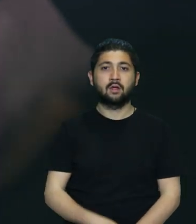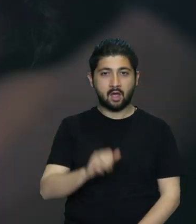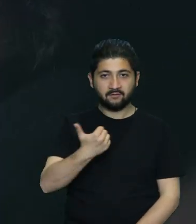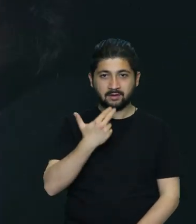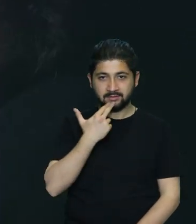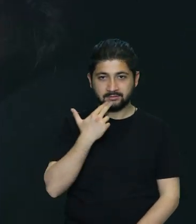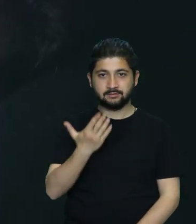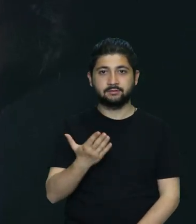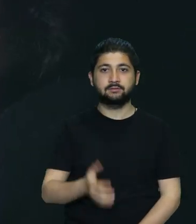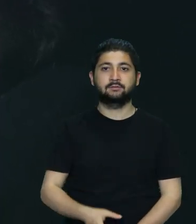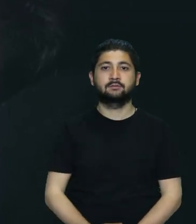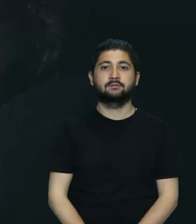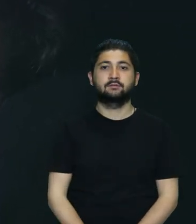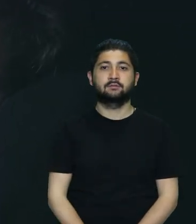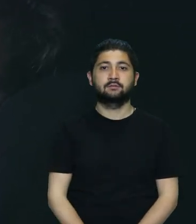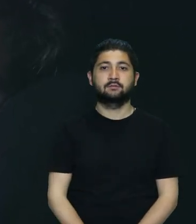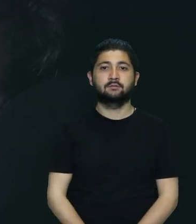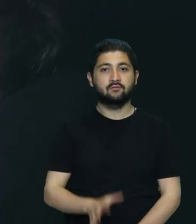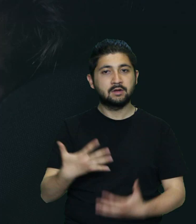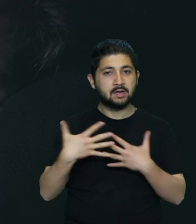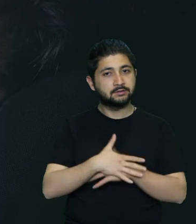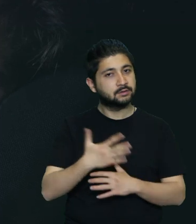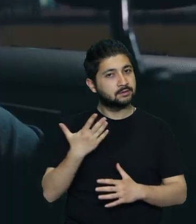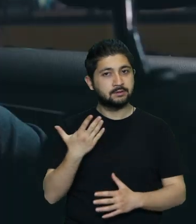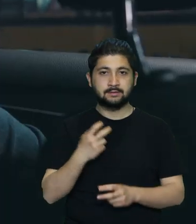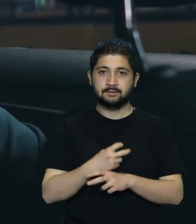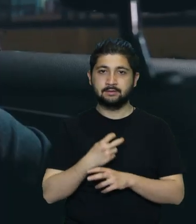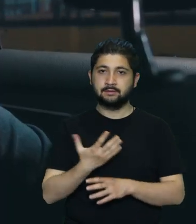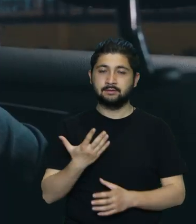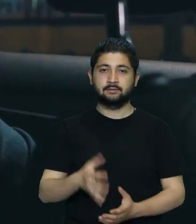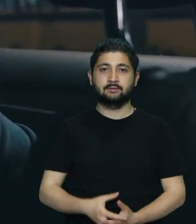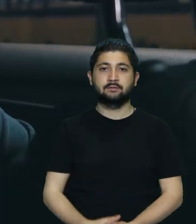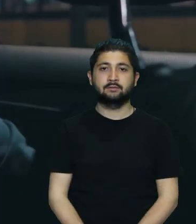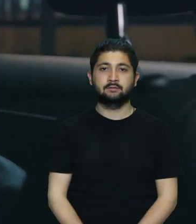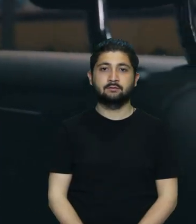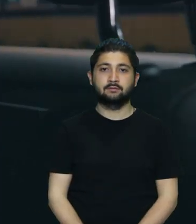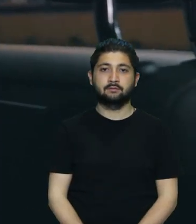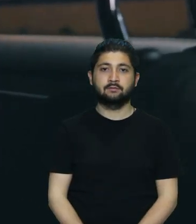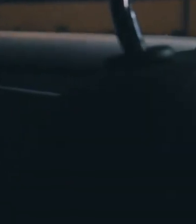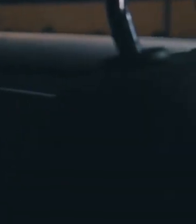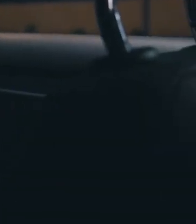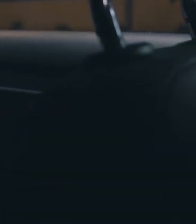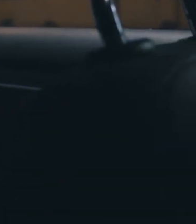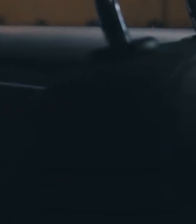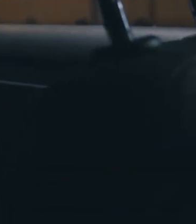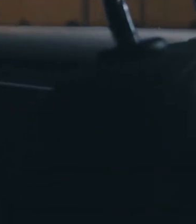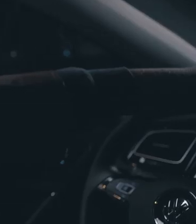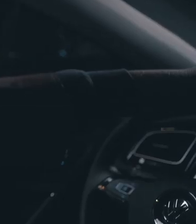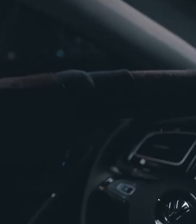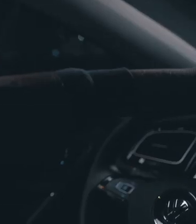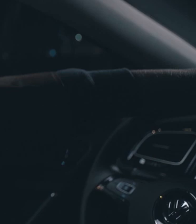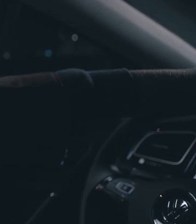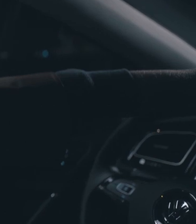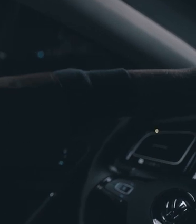Aferin kız. Abisi Nilüfer'in yüzünü sıktı. Lan gece gece ya. Sakallı kapşonlu adam korkulu arka camdan baktı. Abi